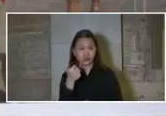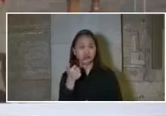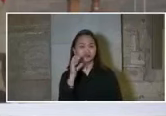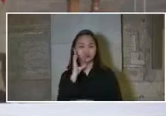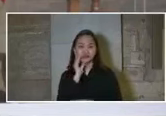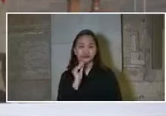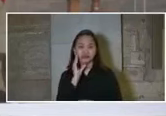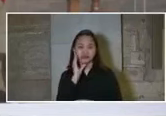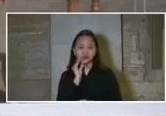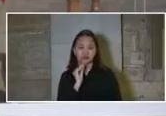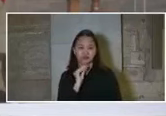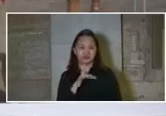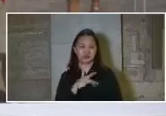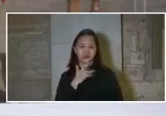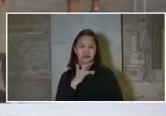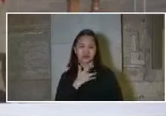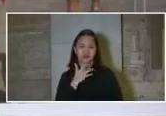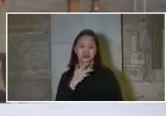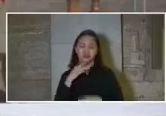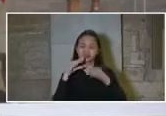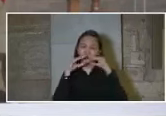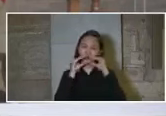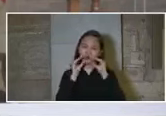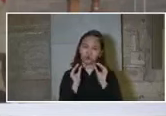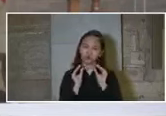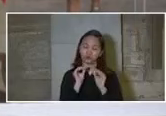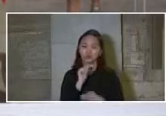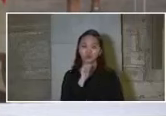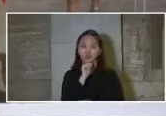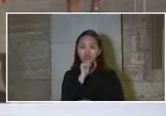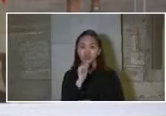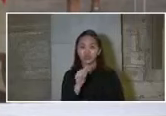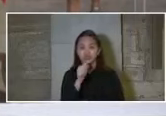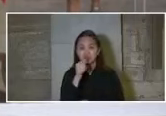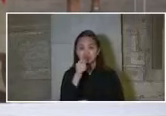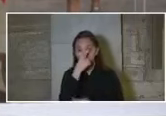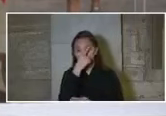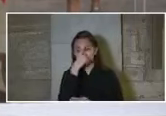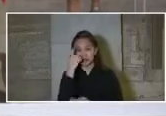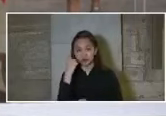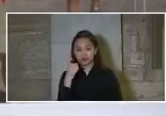nakakalungkot din. Hindi ho para sa kanila na umanib sa pagiging